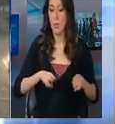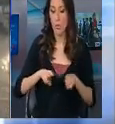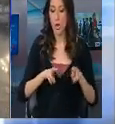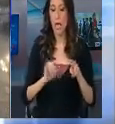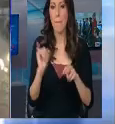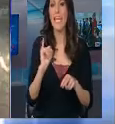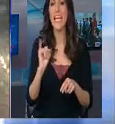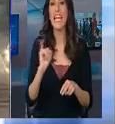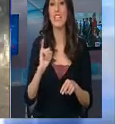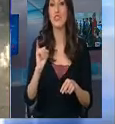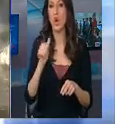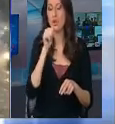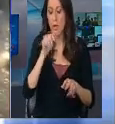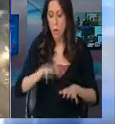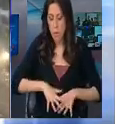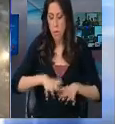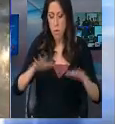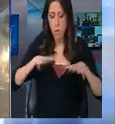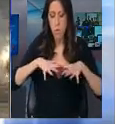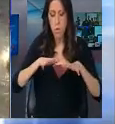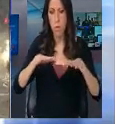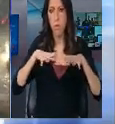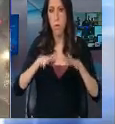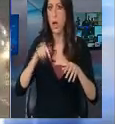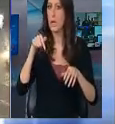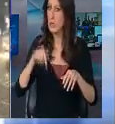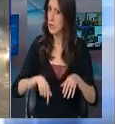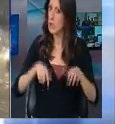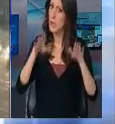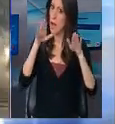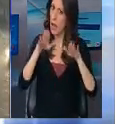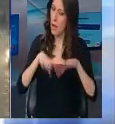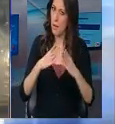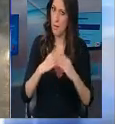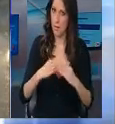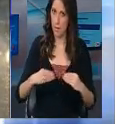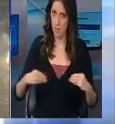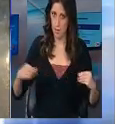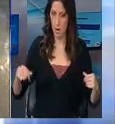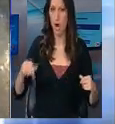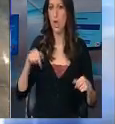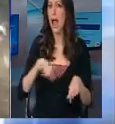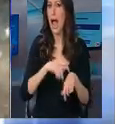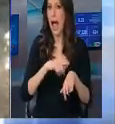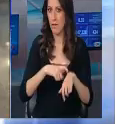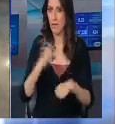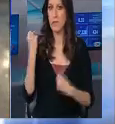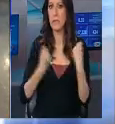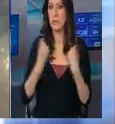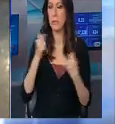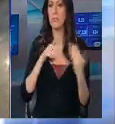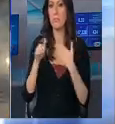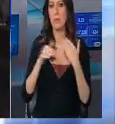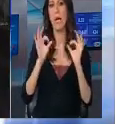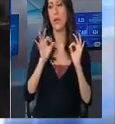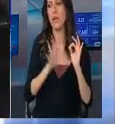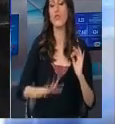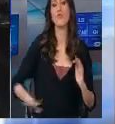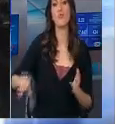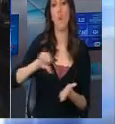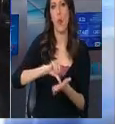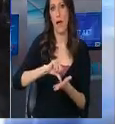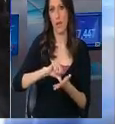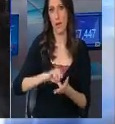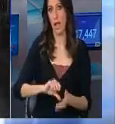έτσι η κυκλοφορία σχεδόν σε όλο το μήκος των παράπλευρων δρόμων έχει αποκατασταθεί. Κάτοικοι του Παλαιού Φαλήρου πάντως, στο ρέμα